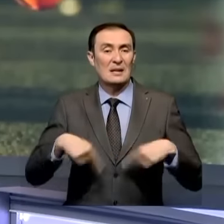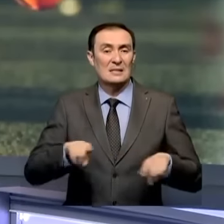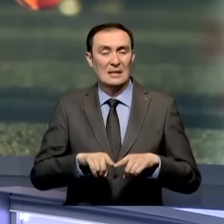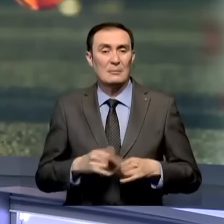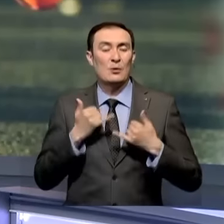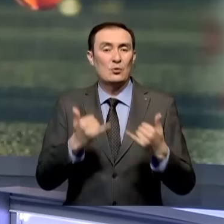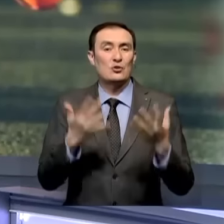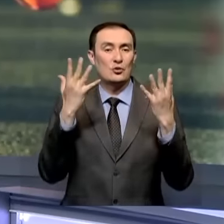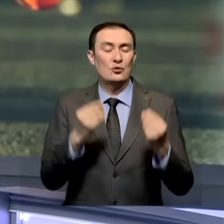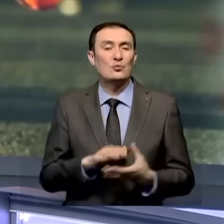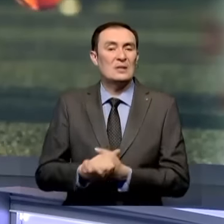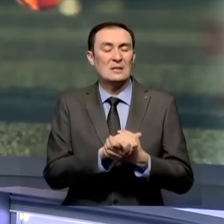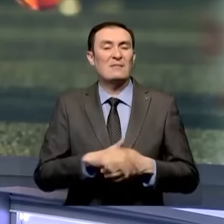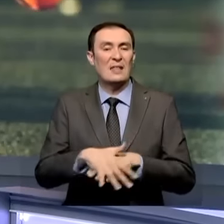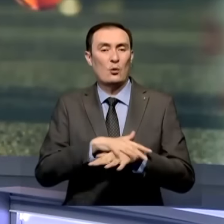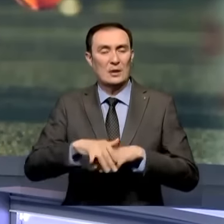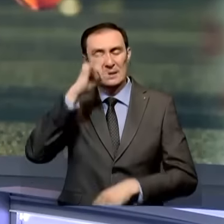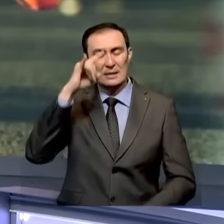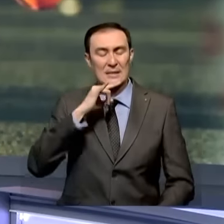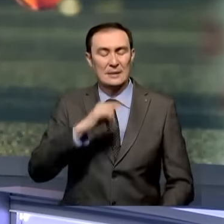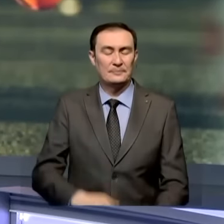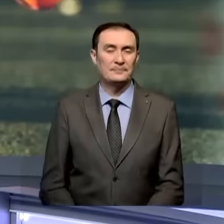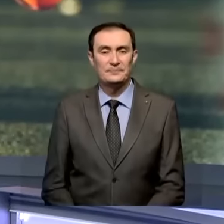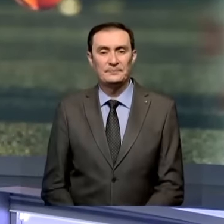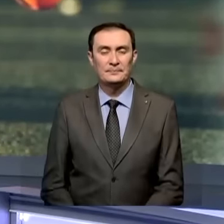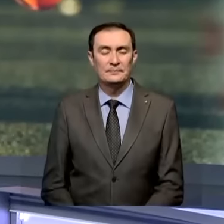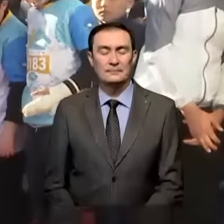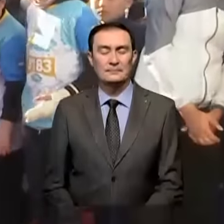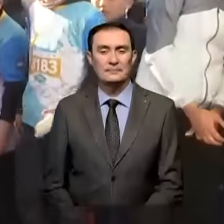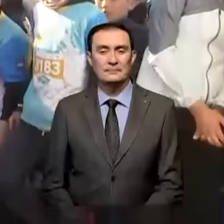организаторы приурочили ко Дню единства народа Казахстана.